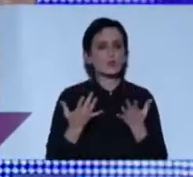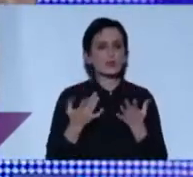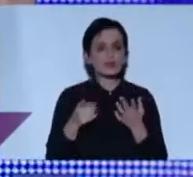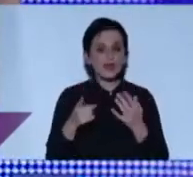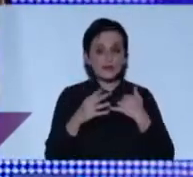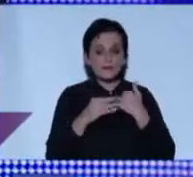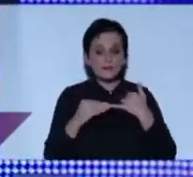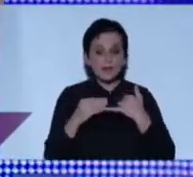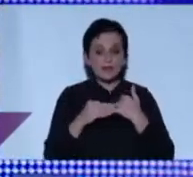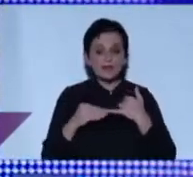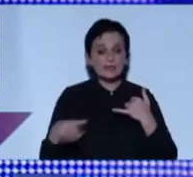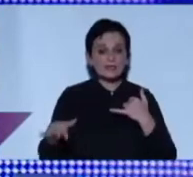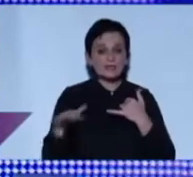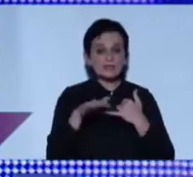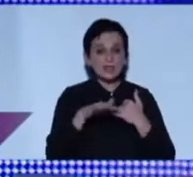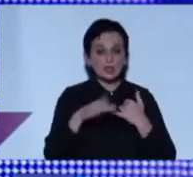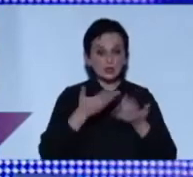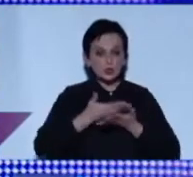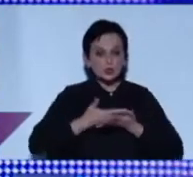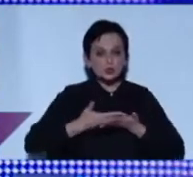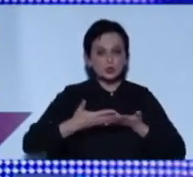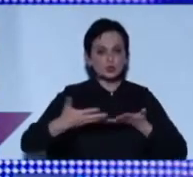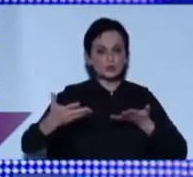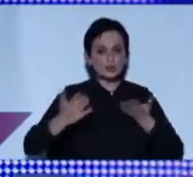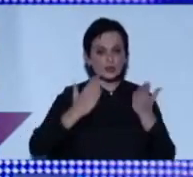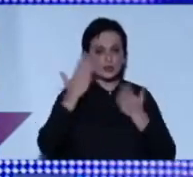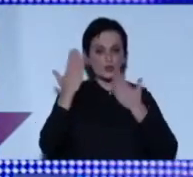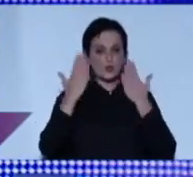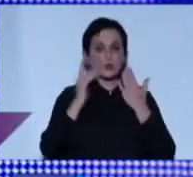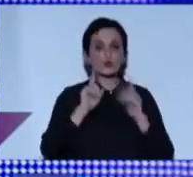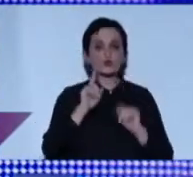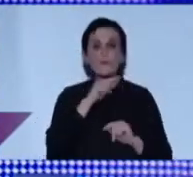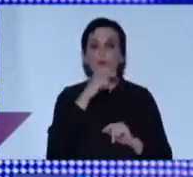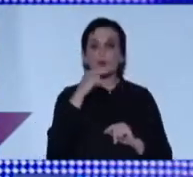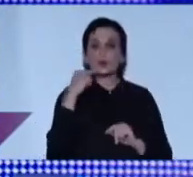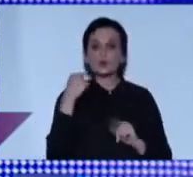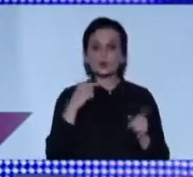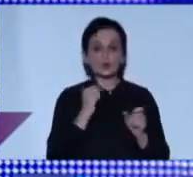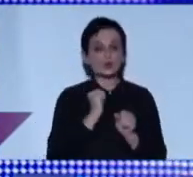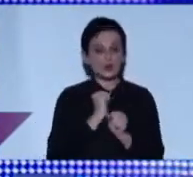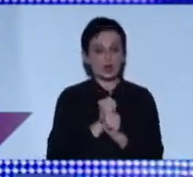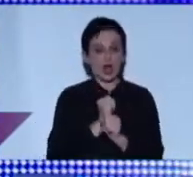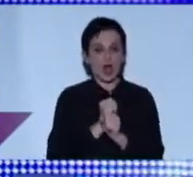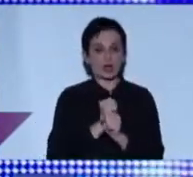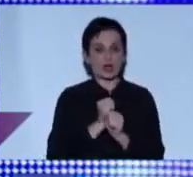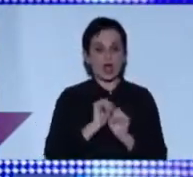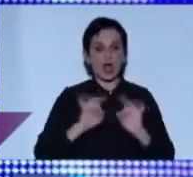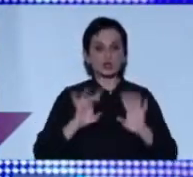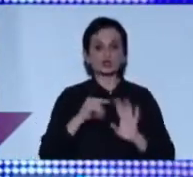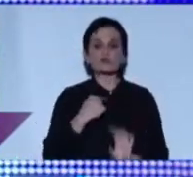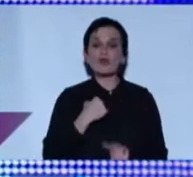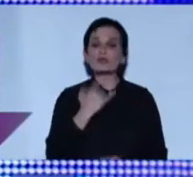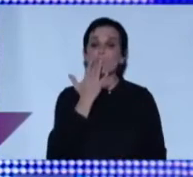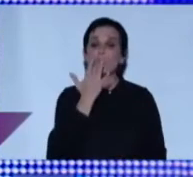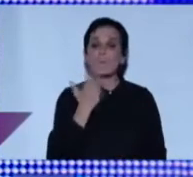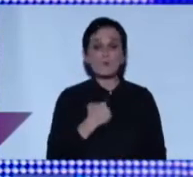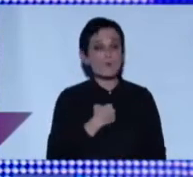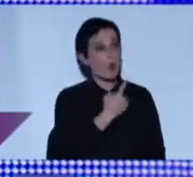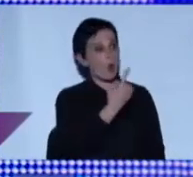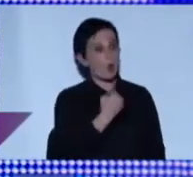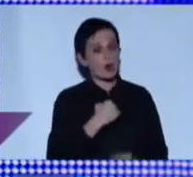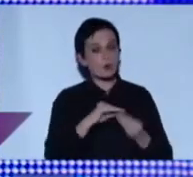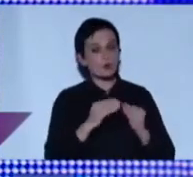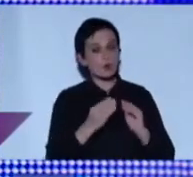იმ ტერიტორიაზე, მოხდეს სუფრის გაშლა და ამით რუსეთი გააკეთებდა განაცხადს, რომ ჩვენ პოლიტიკოსებთან გვაქვს პრობლემა და